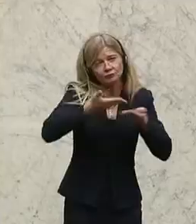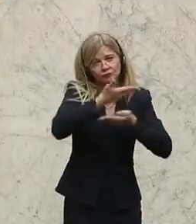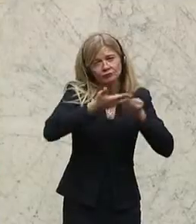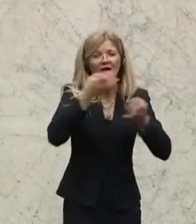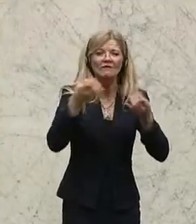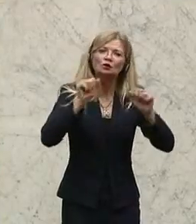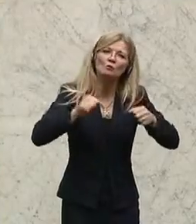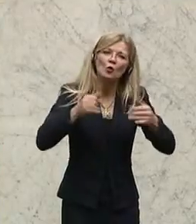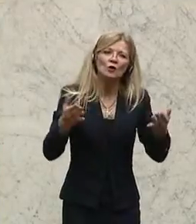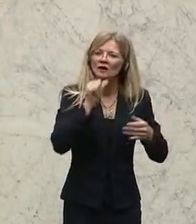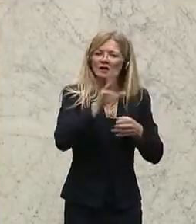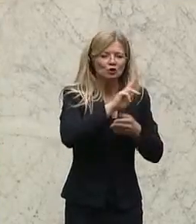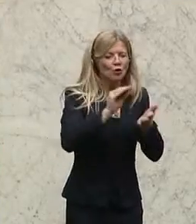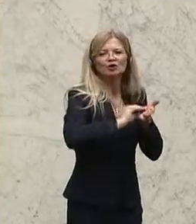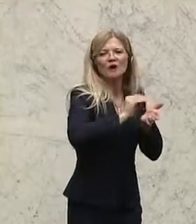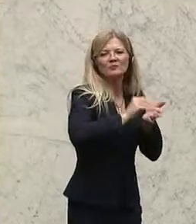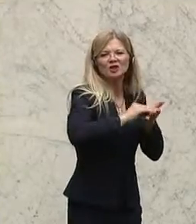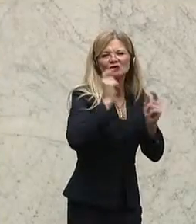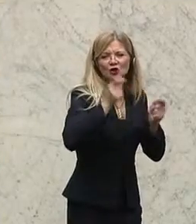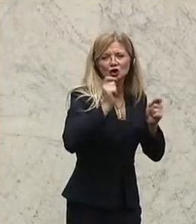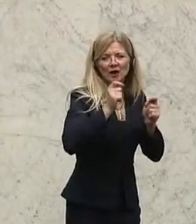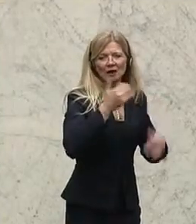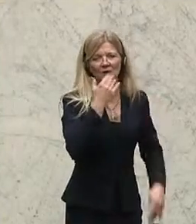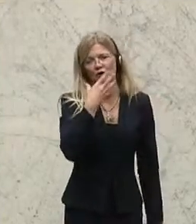Vorschläge von den Schreibtischen. Dankeschön.